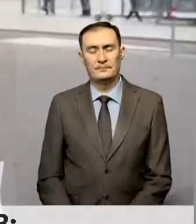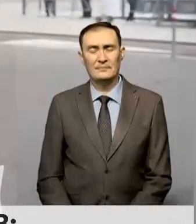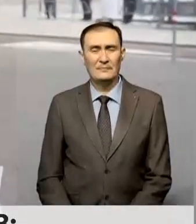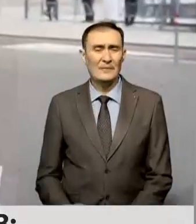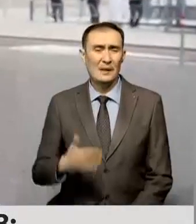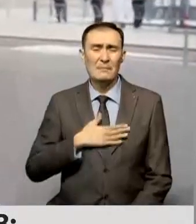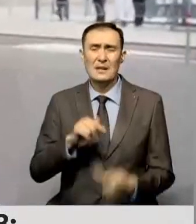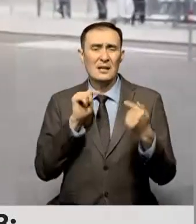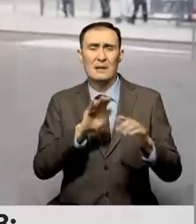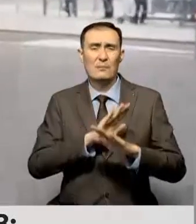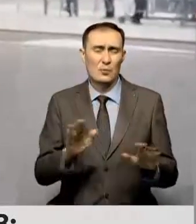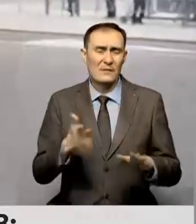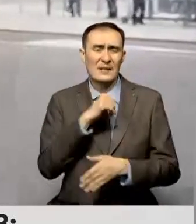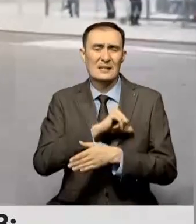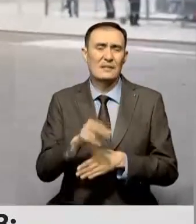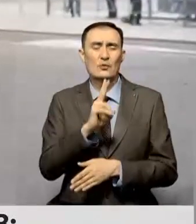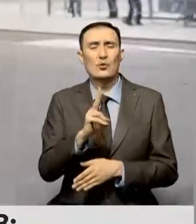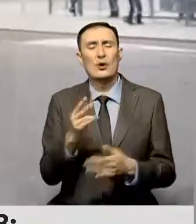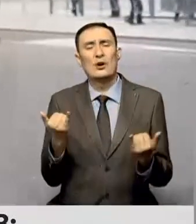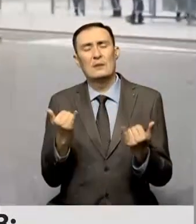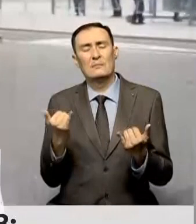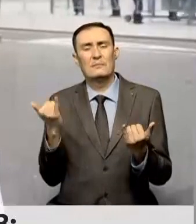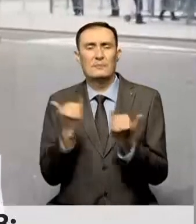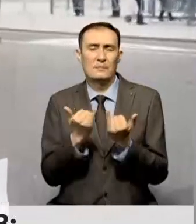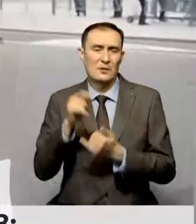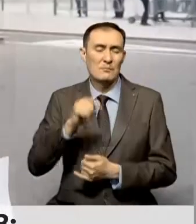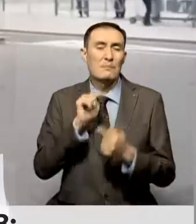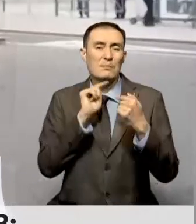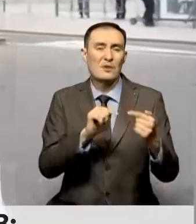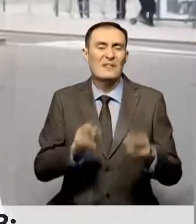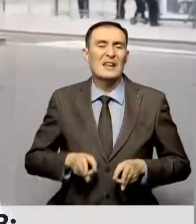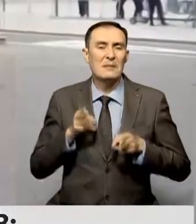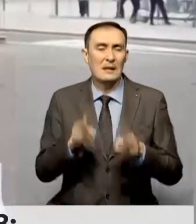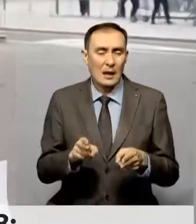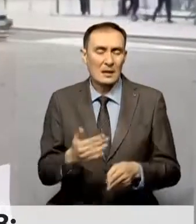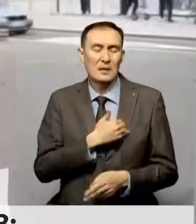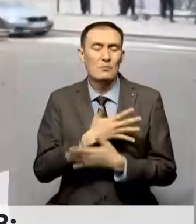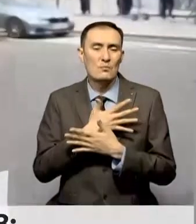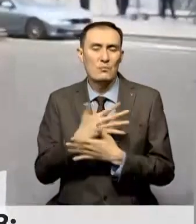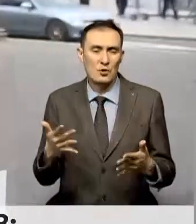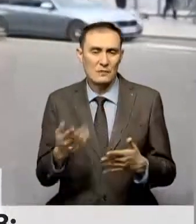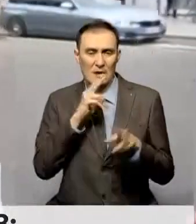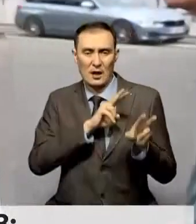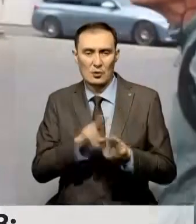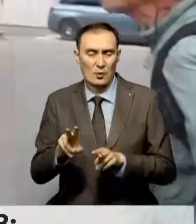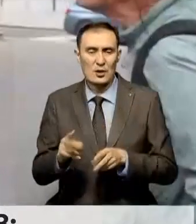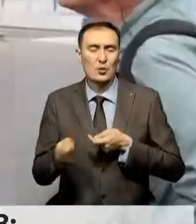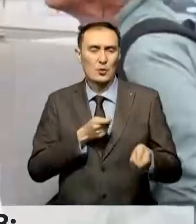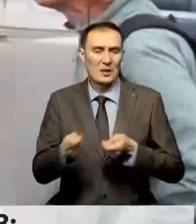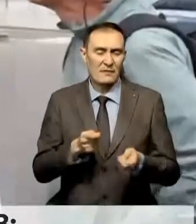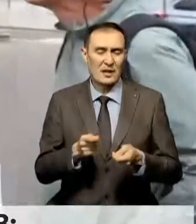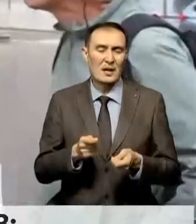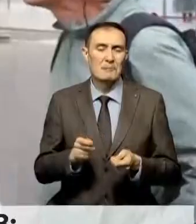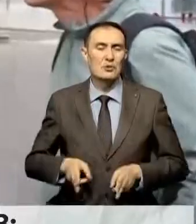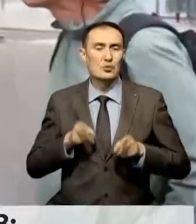Мы не против иностранцев, живущих здесь, или приезжающих мигрантов. Мы против криминала, и мы бы хотели большего контроля или регулирования